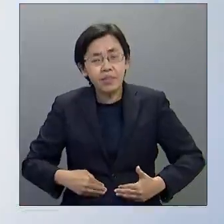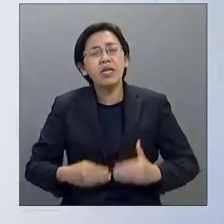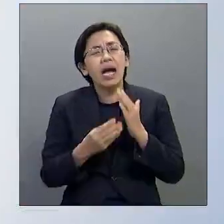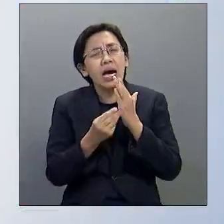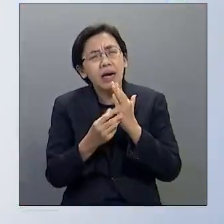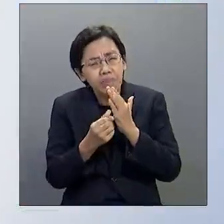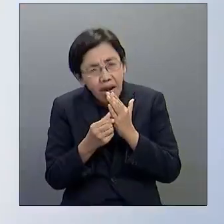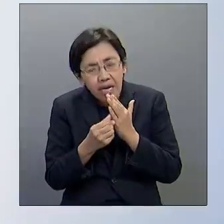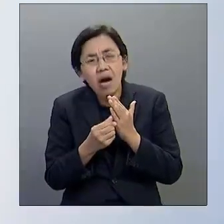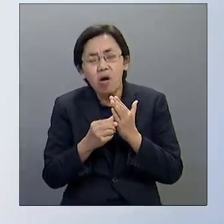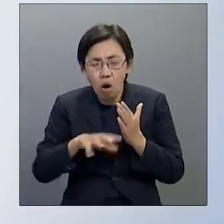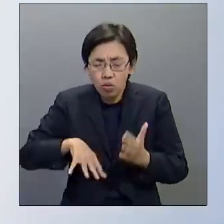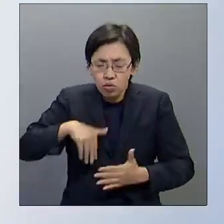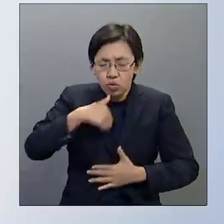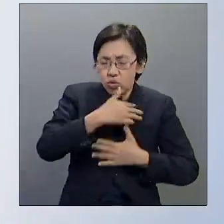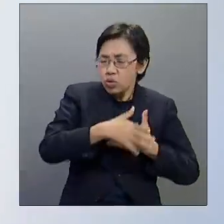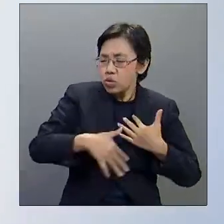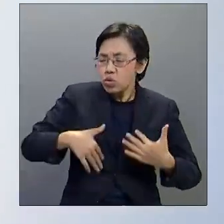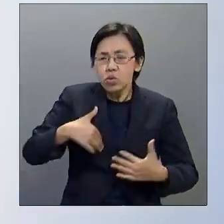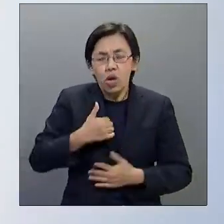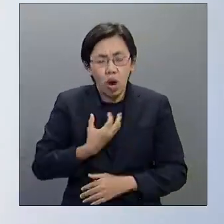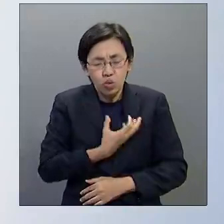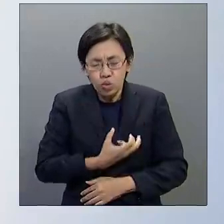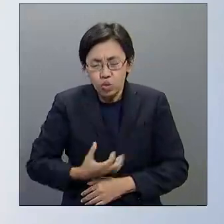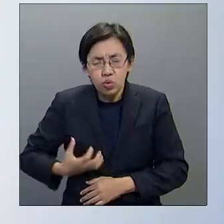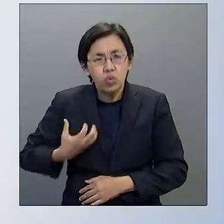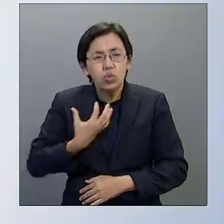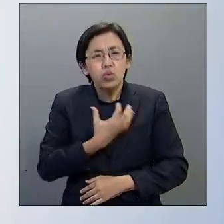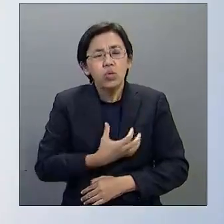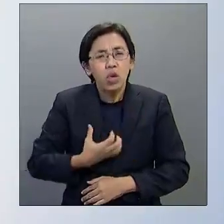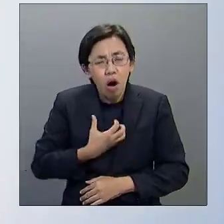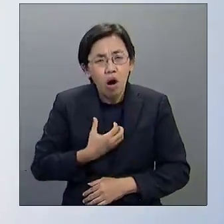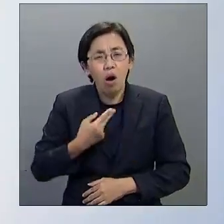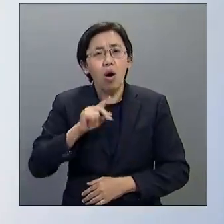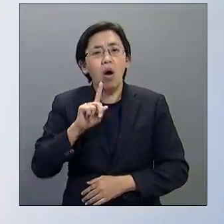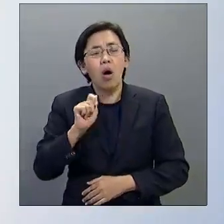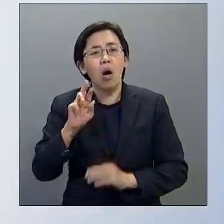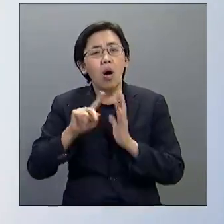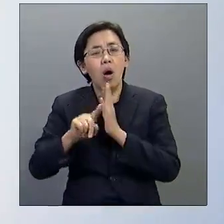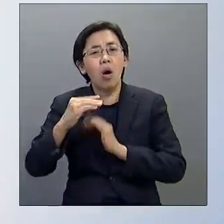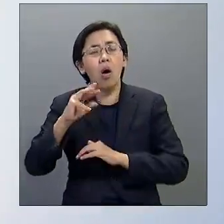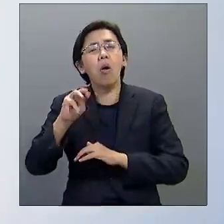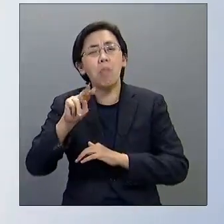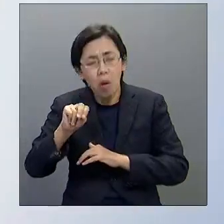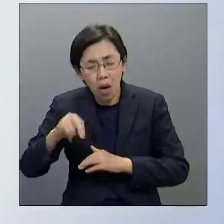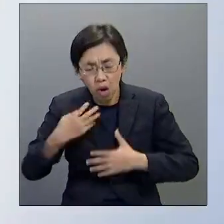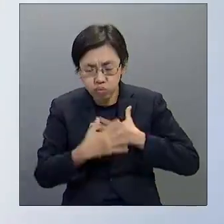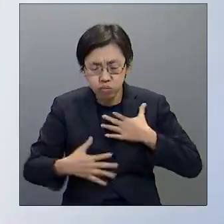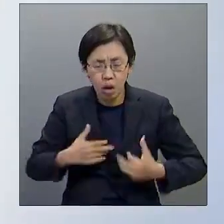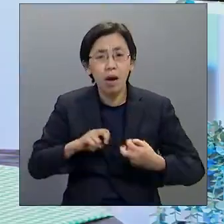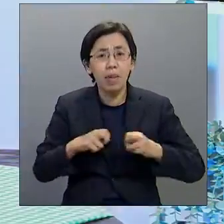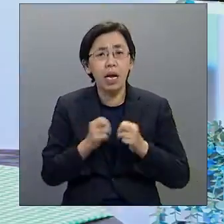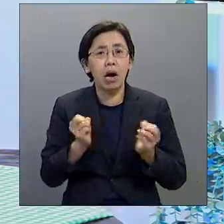นำนะทำให้เกิดภาวะการอักเสบเรื้อรังรบกวนการทำงานของฮอร์โมนอินซูลินเสี่ยงต่อการเกิดเบาหวานนะครับแล้วท้าย